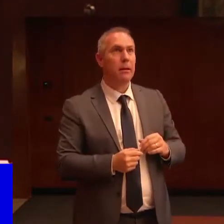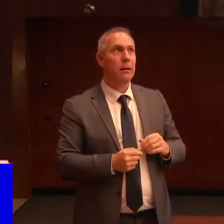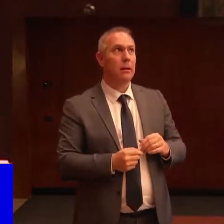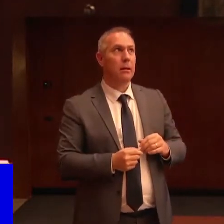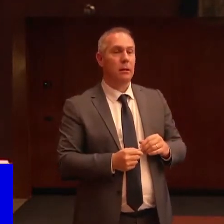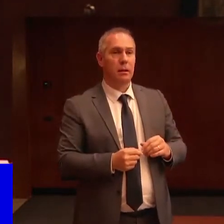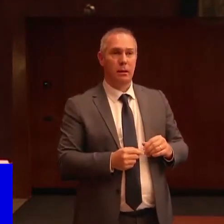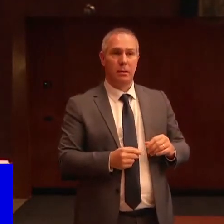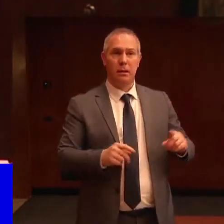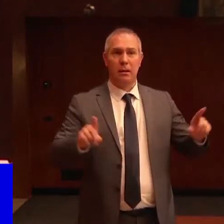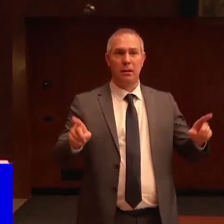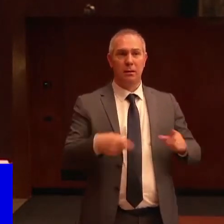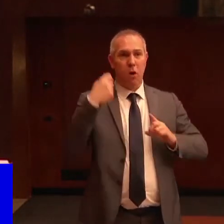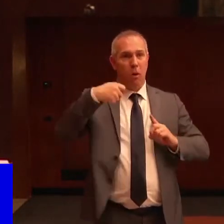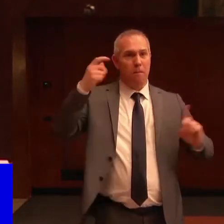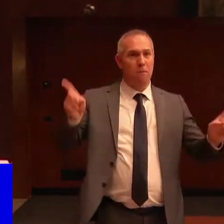Musical, eh?